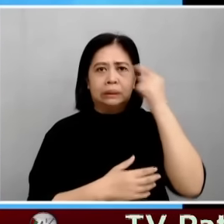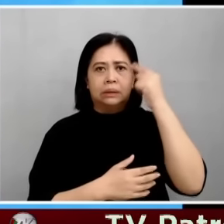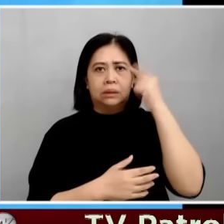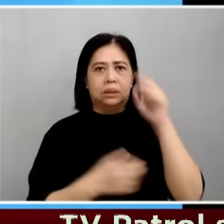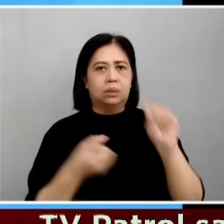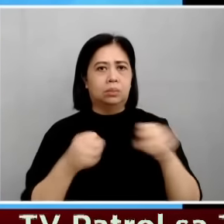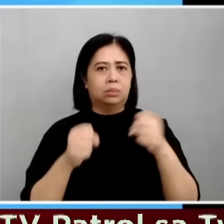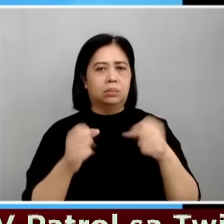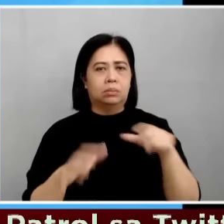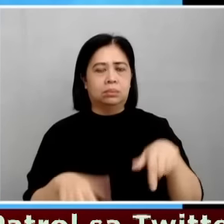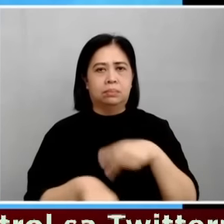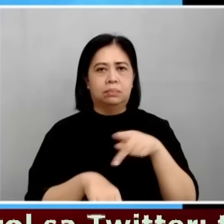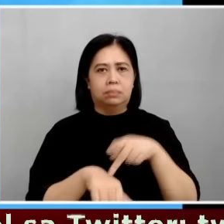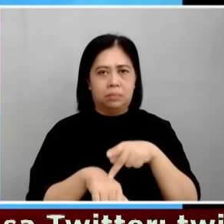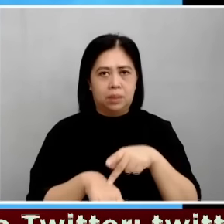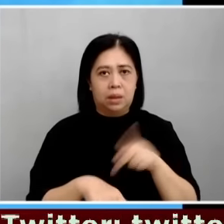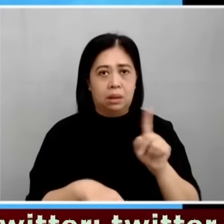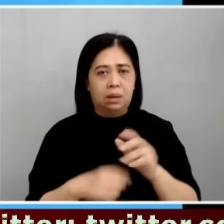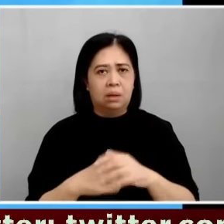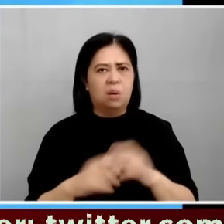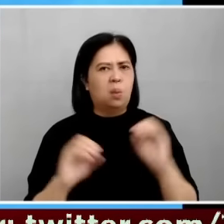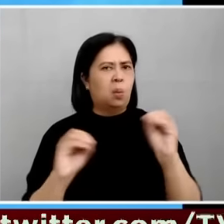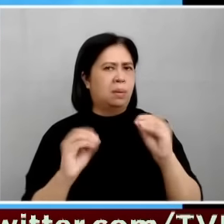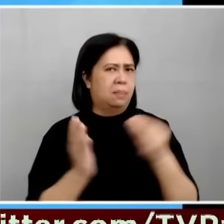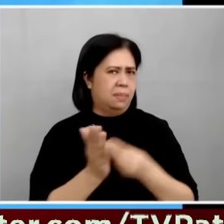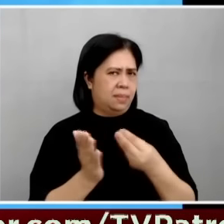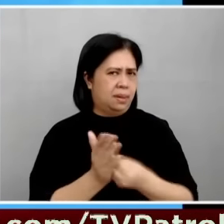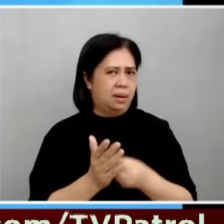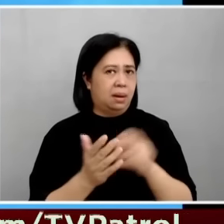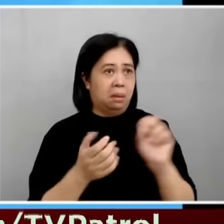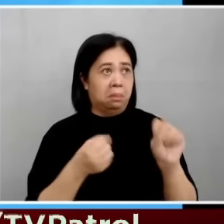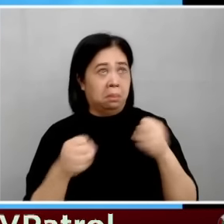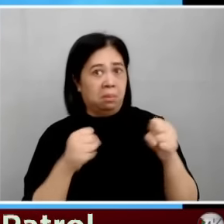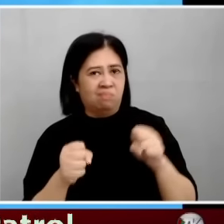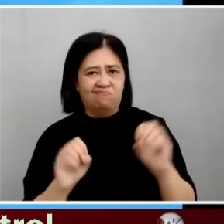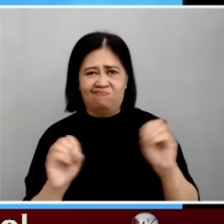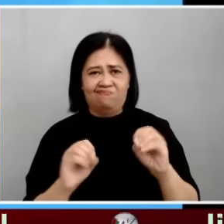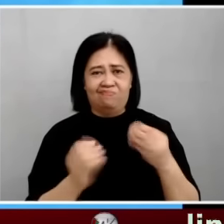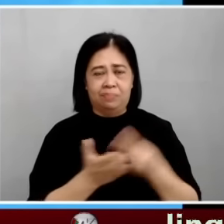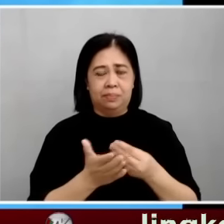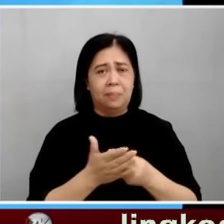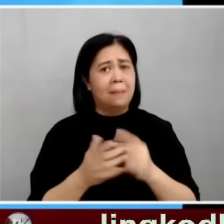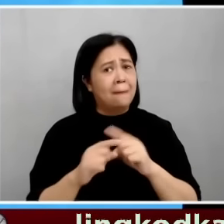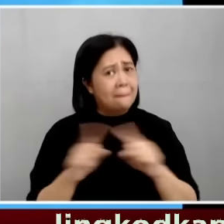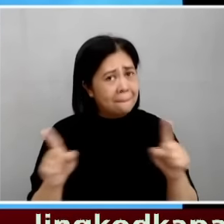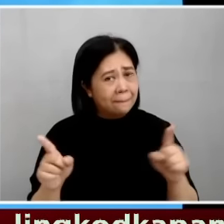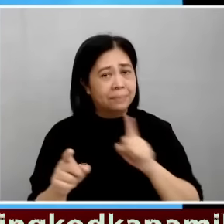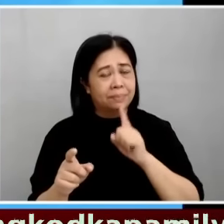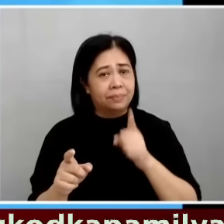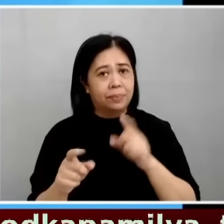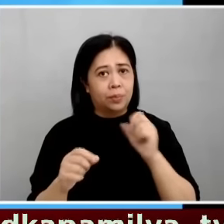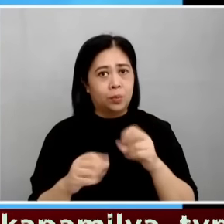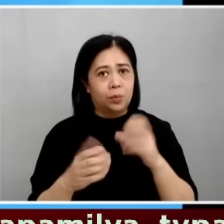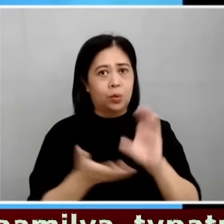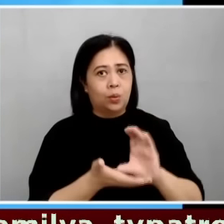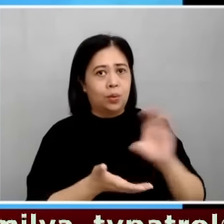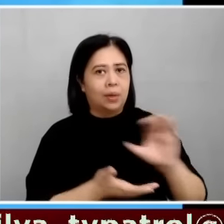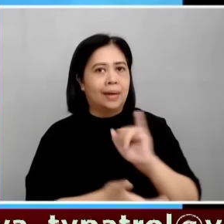atleta ng Pilipinas, walang pera sa pagiging atleta. Pero kung tutuusin, kung